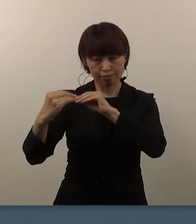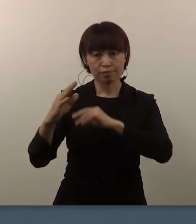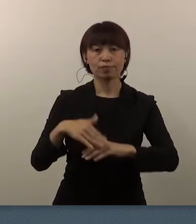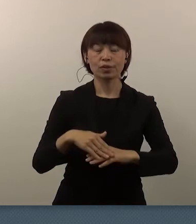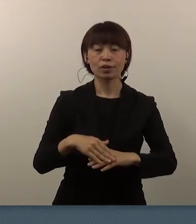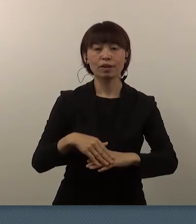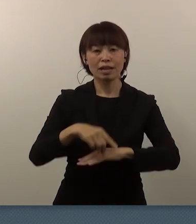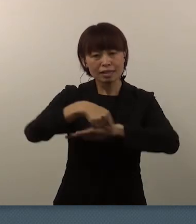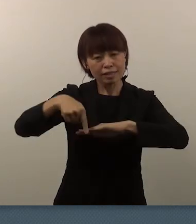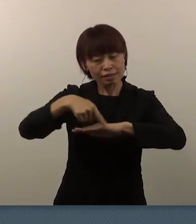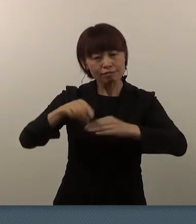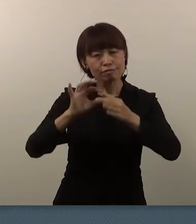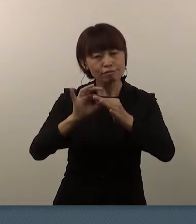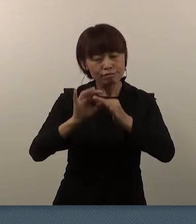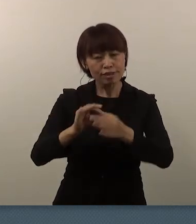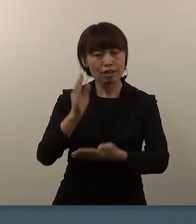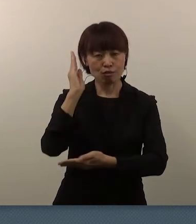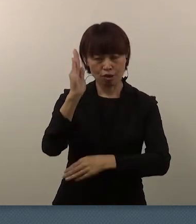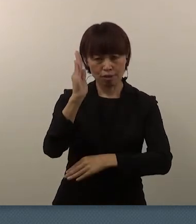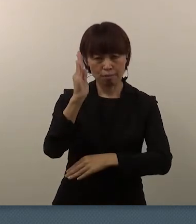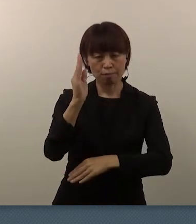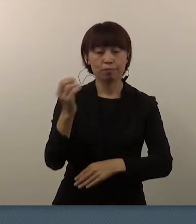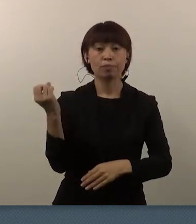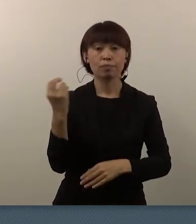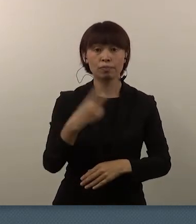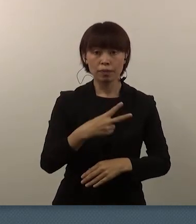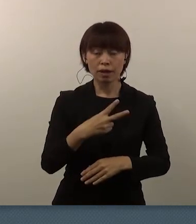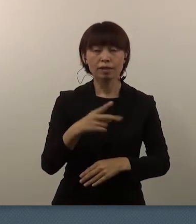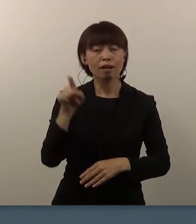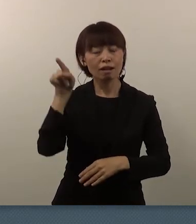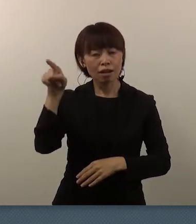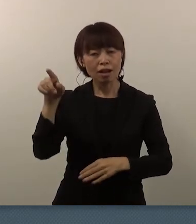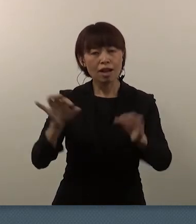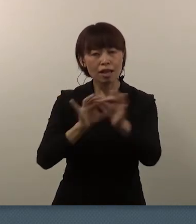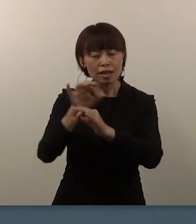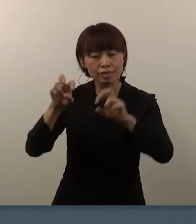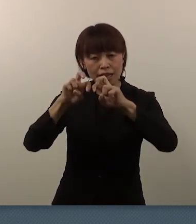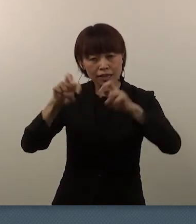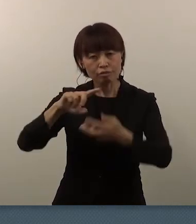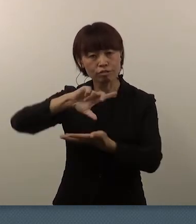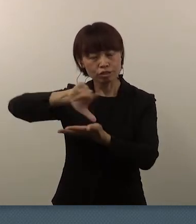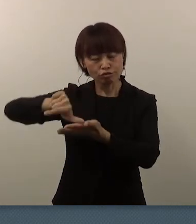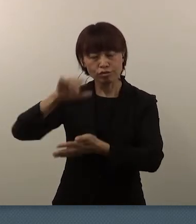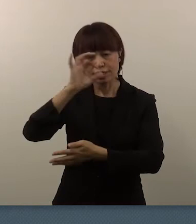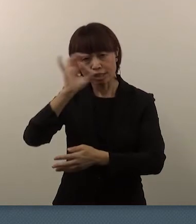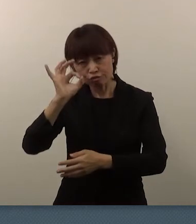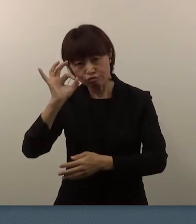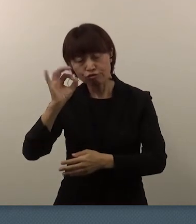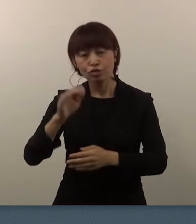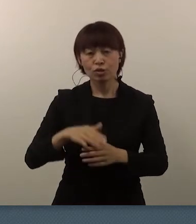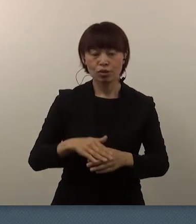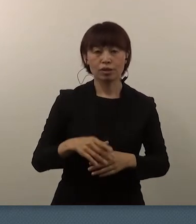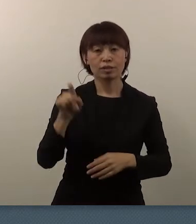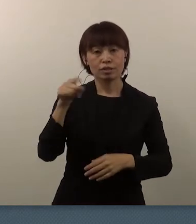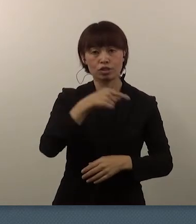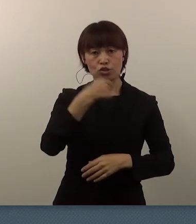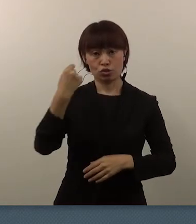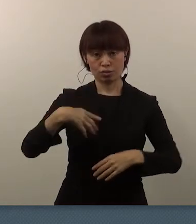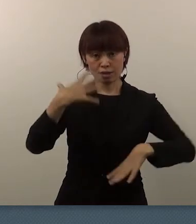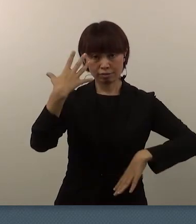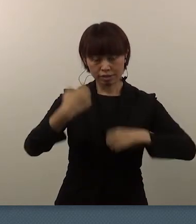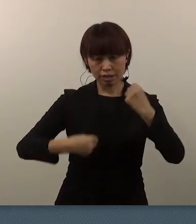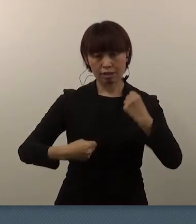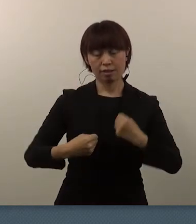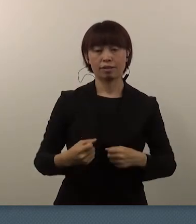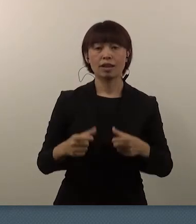演を行うとともに、遼寧省内の経済開発地区等の視察を行うほか、現地の学生による日本